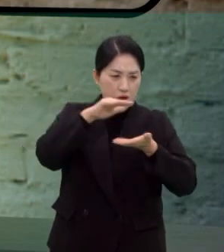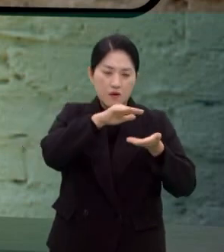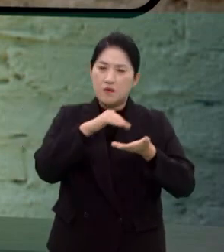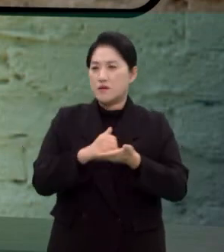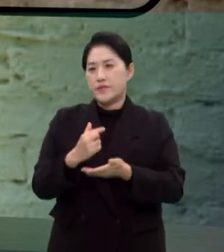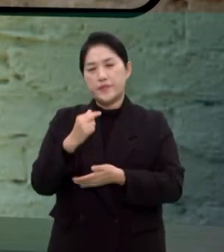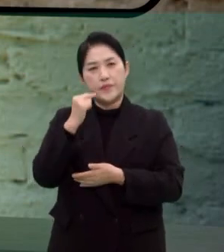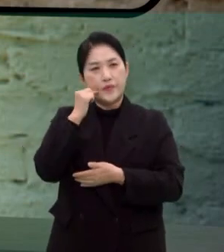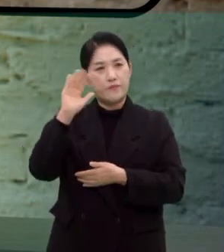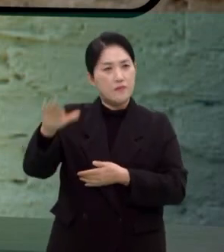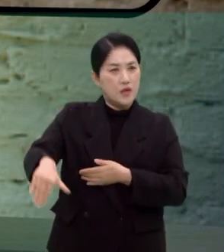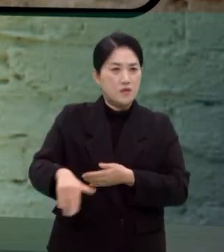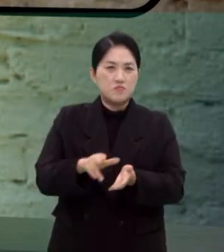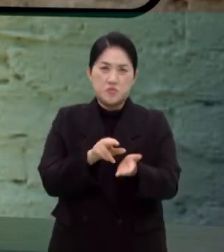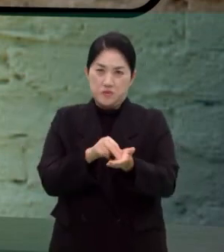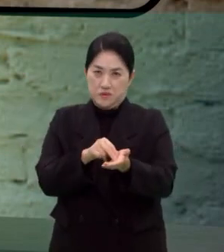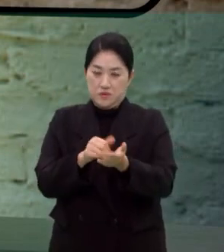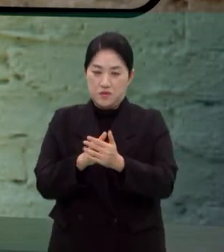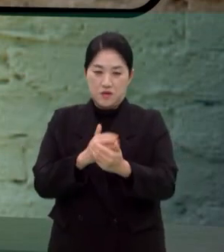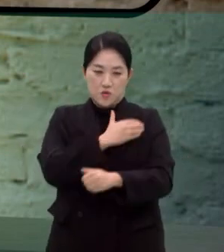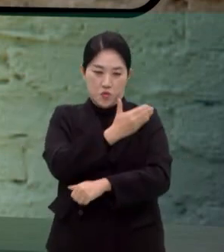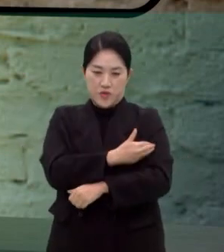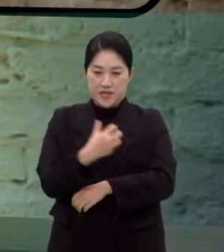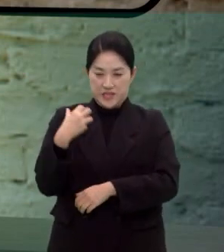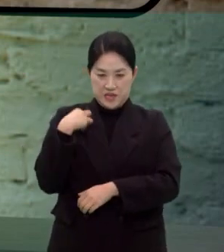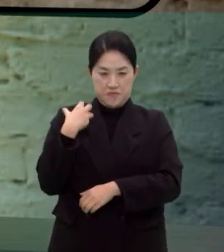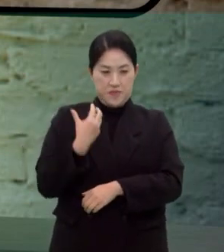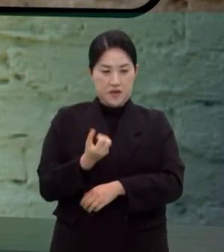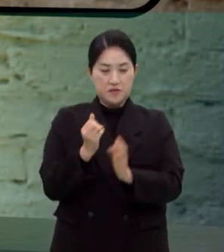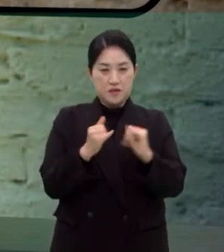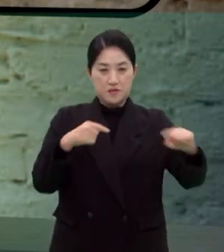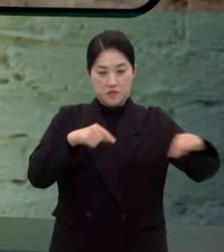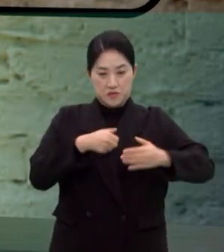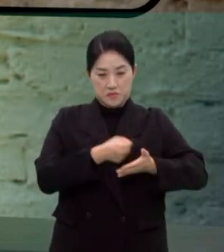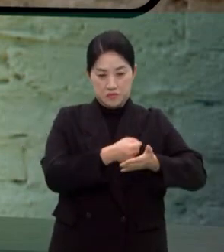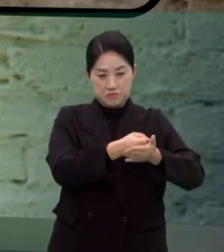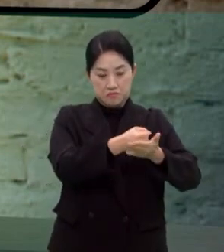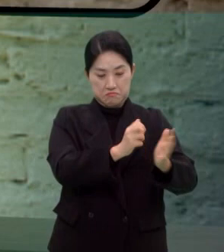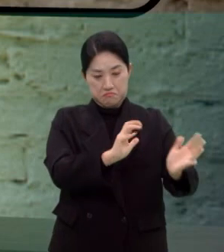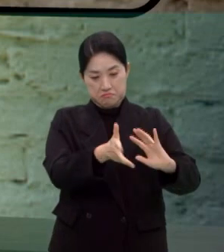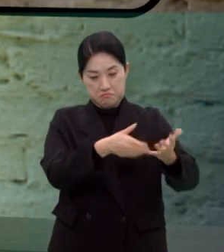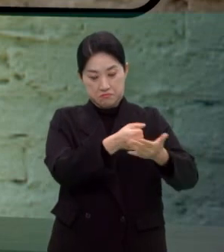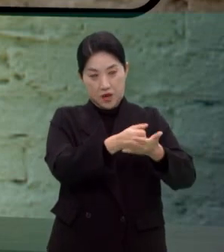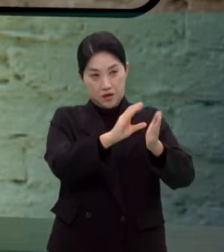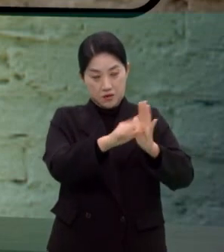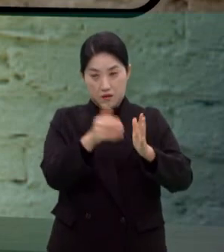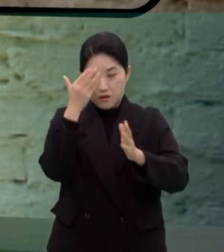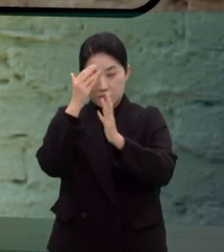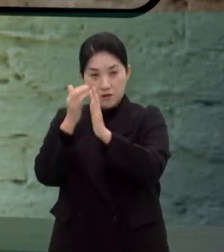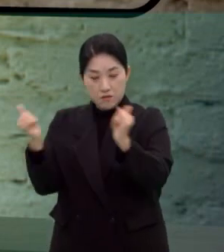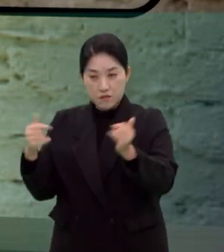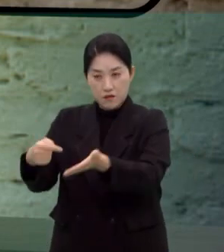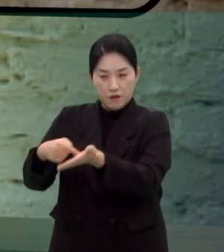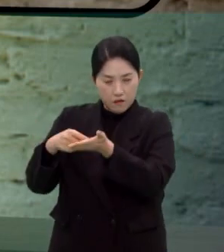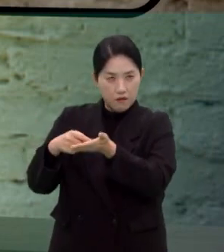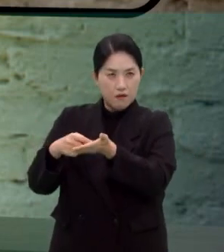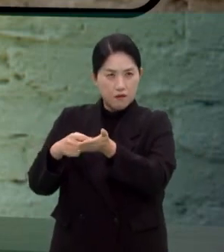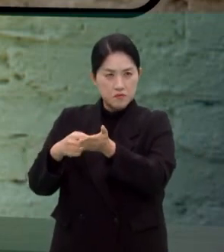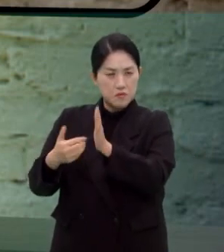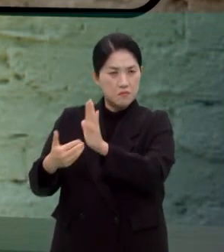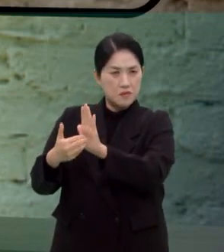못했습니다. 권한과 책임 있는 이들의 정책 결정 과정 속에서 우리는 늘 소외되어